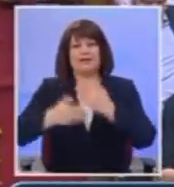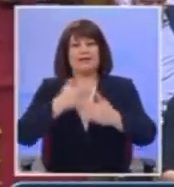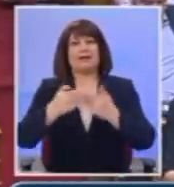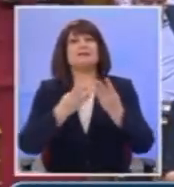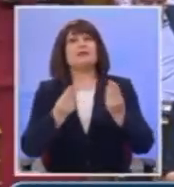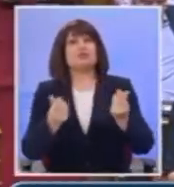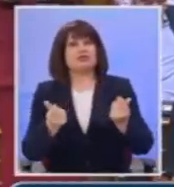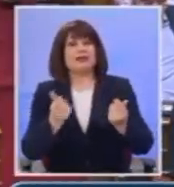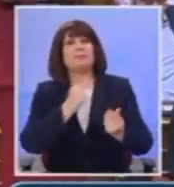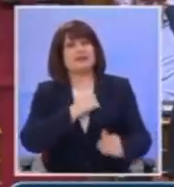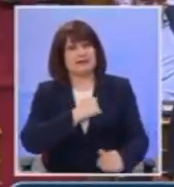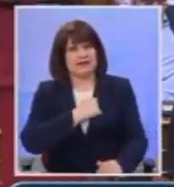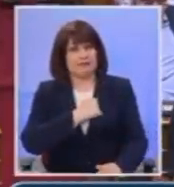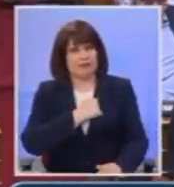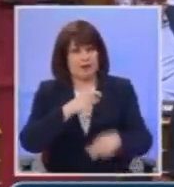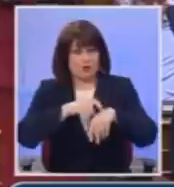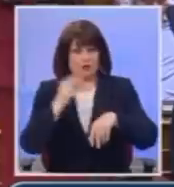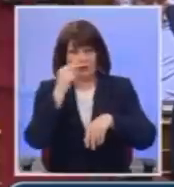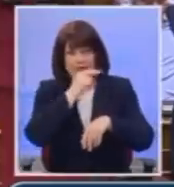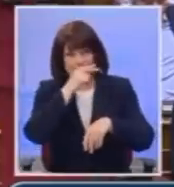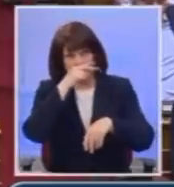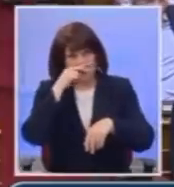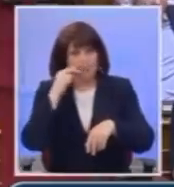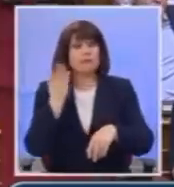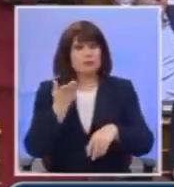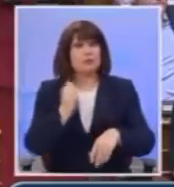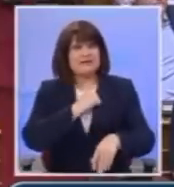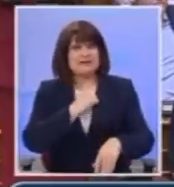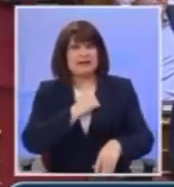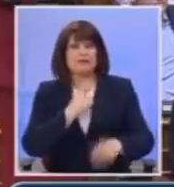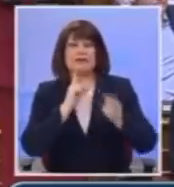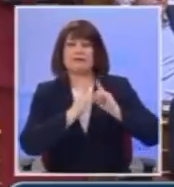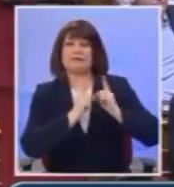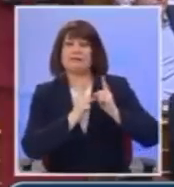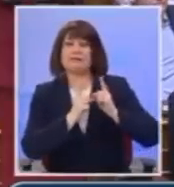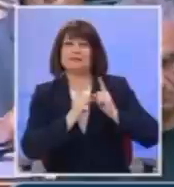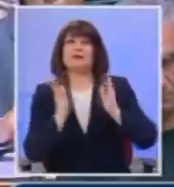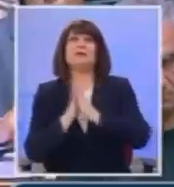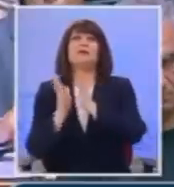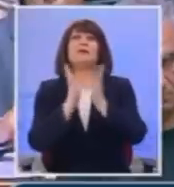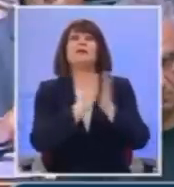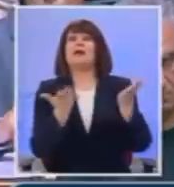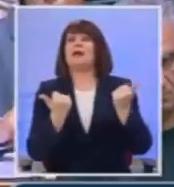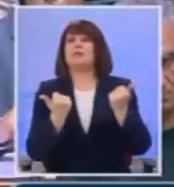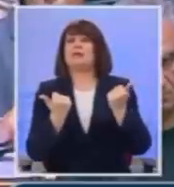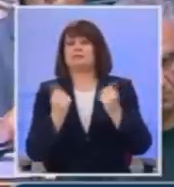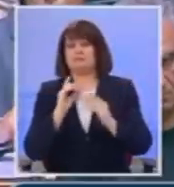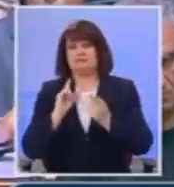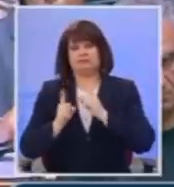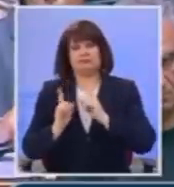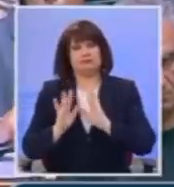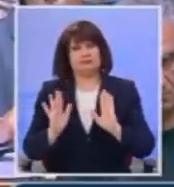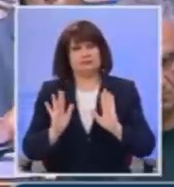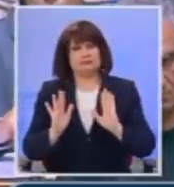ουσιαστική, αυτή η διαδικασία που γίνεται, έχουμε συνεννοηθεί και να μην χειροκροτάμε και να προσπαθούμε